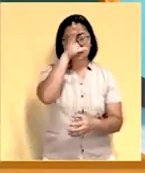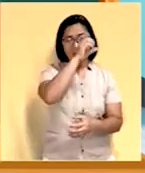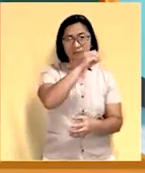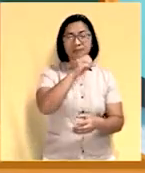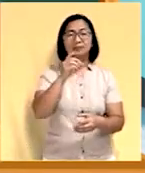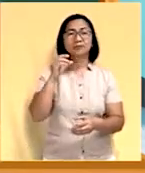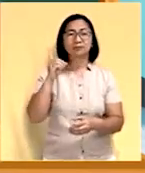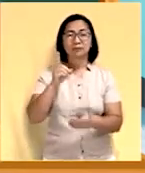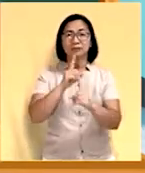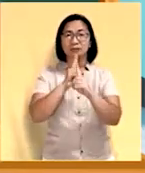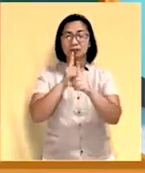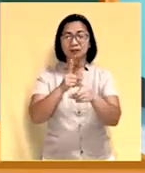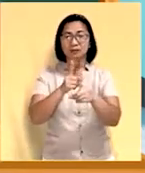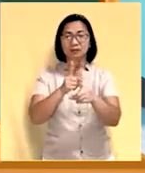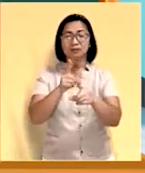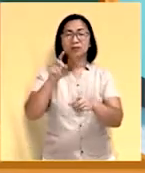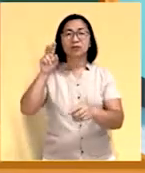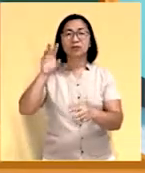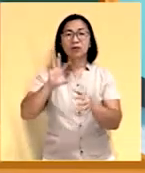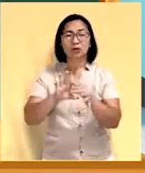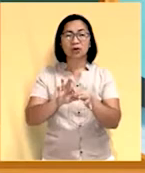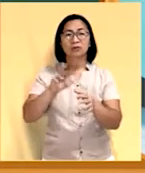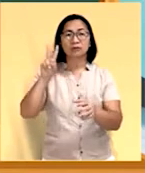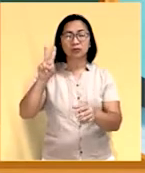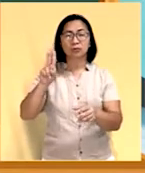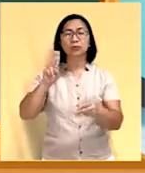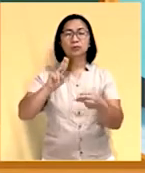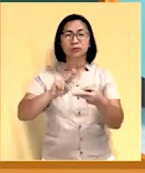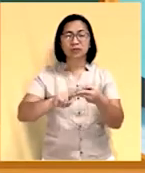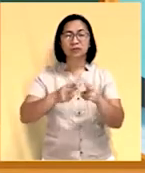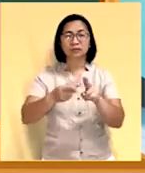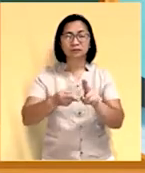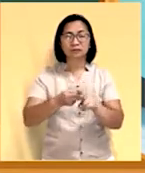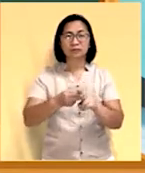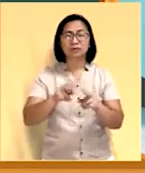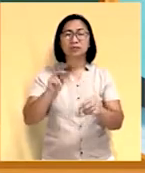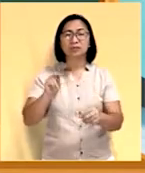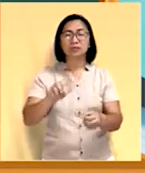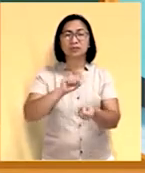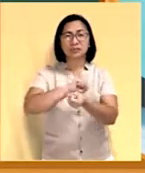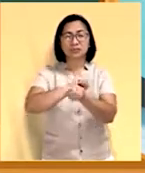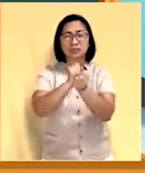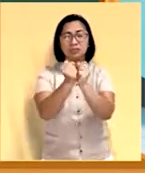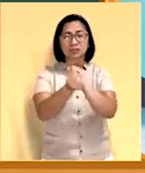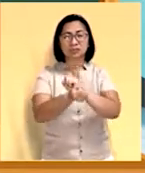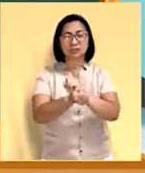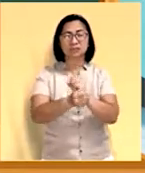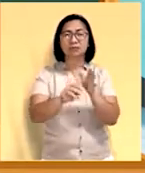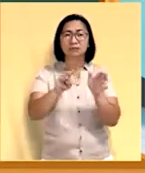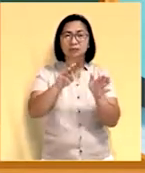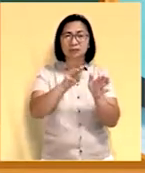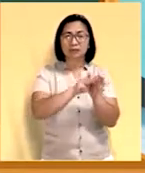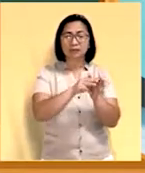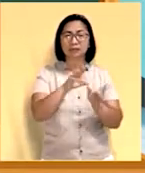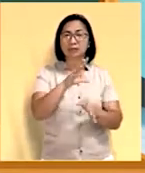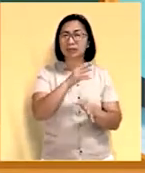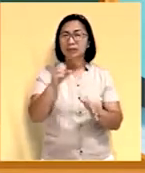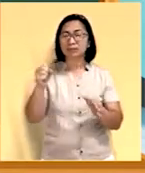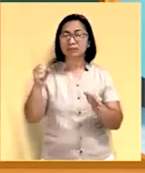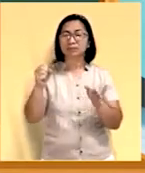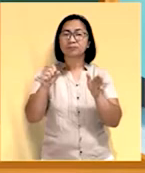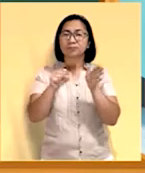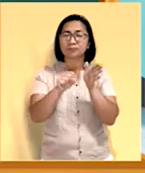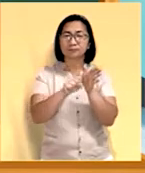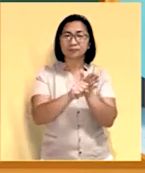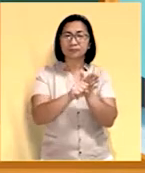Sa pag-i-estimate ng difference ng dalawang numbers, kailangang i-round off ang minuend